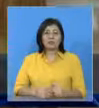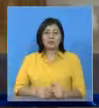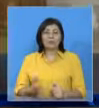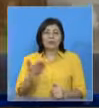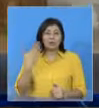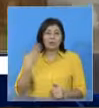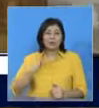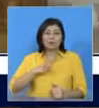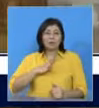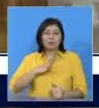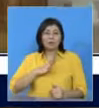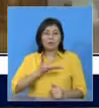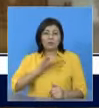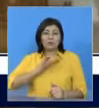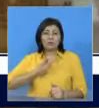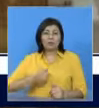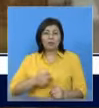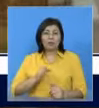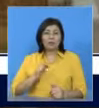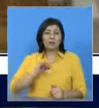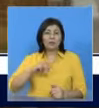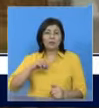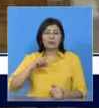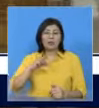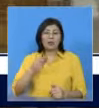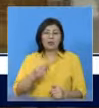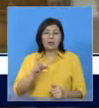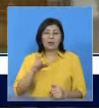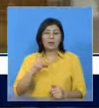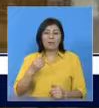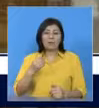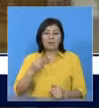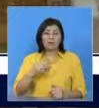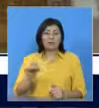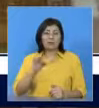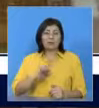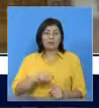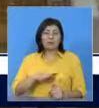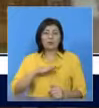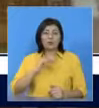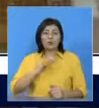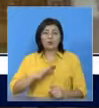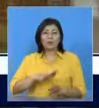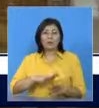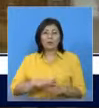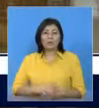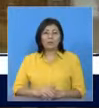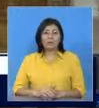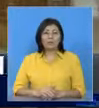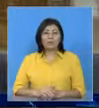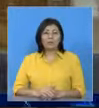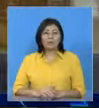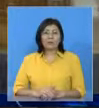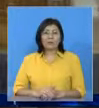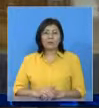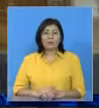были в Атикибинском и Храмтаунском районе, и много прошли по этим местам.